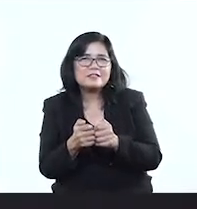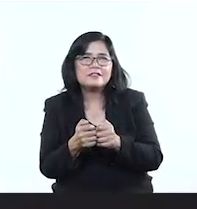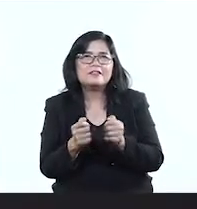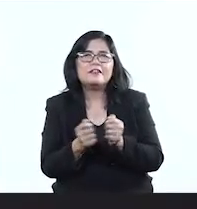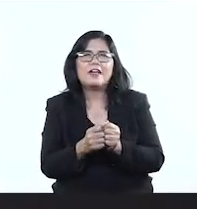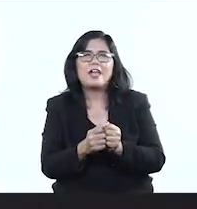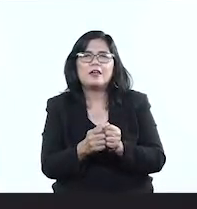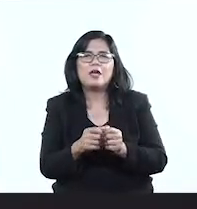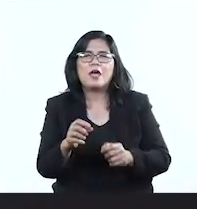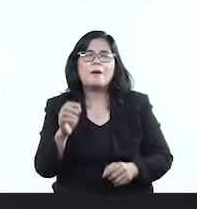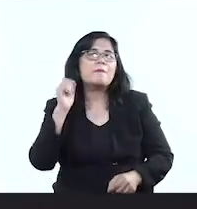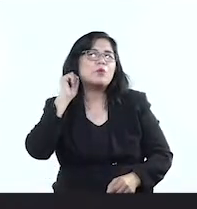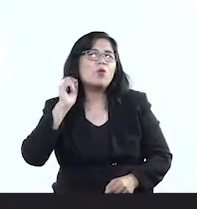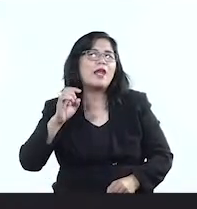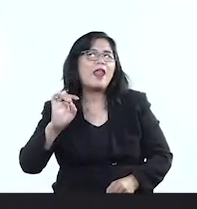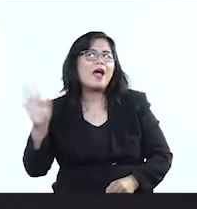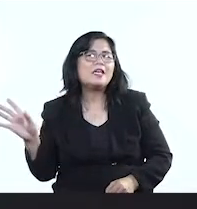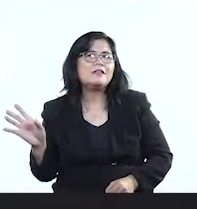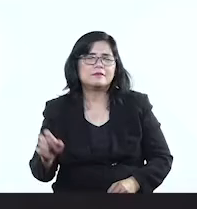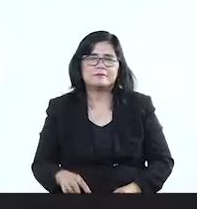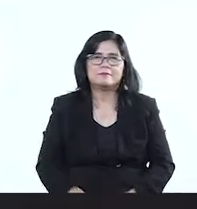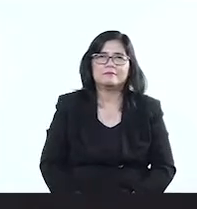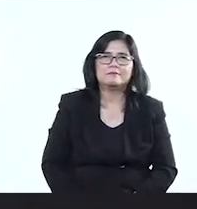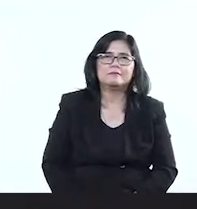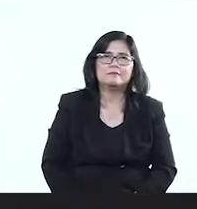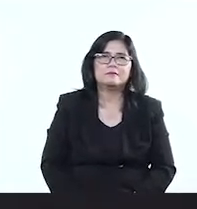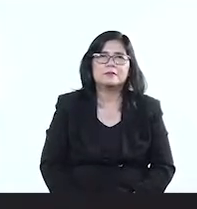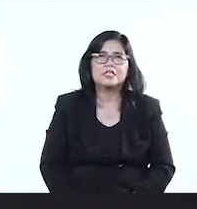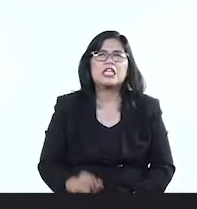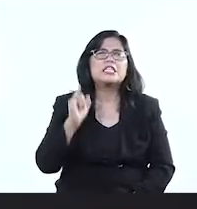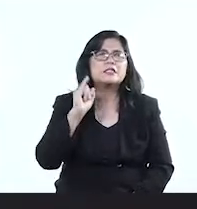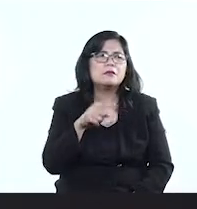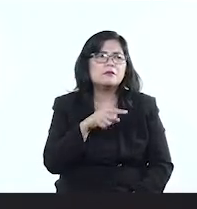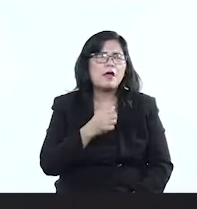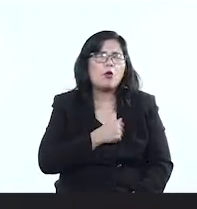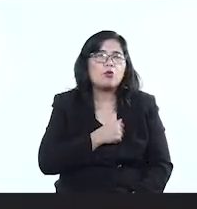pun langsung emosi banyak enggak apa-apa kode nama enggak ada apa-apa ay